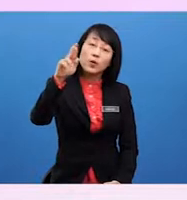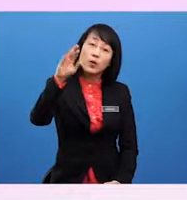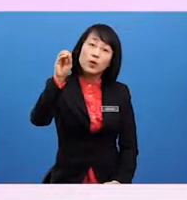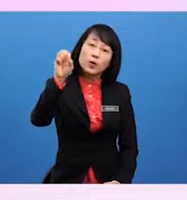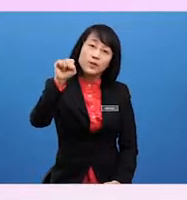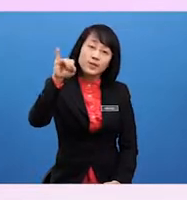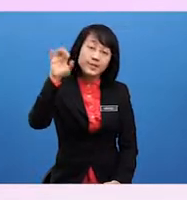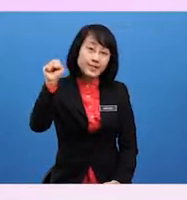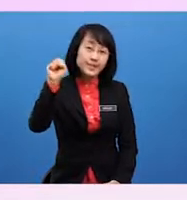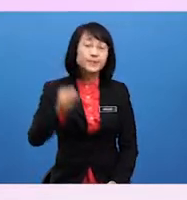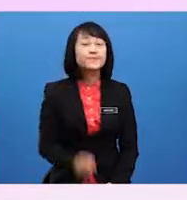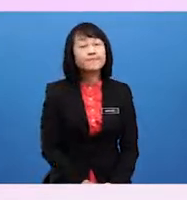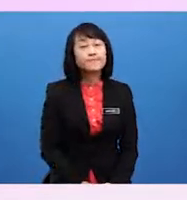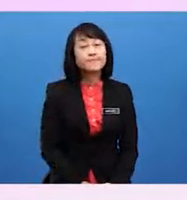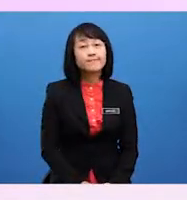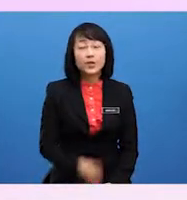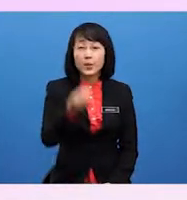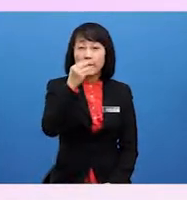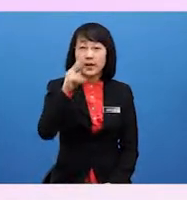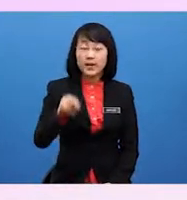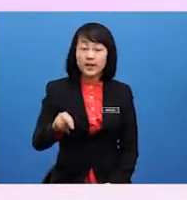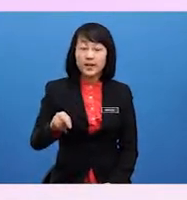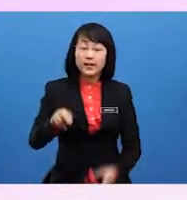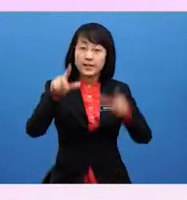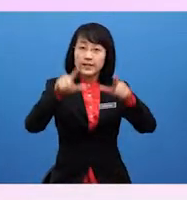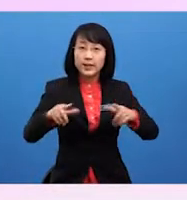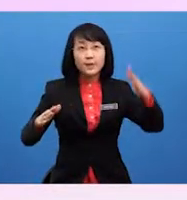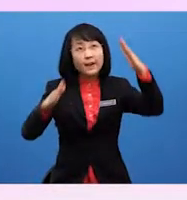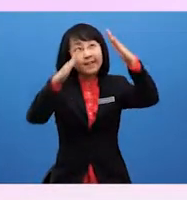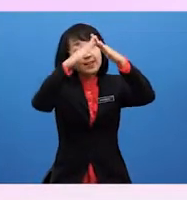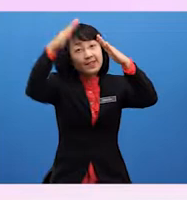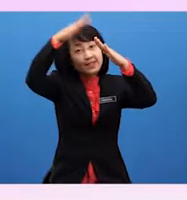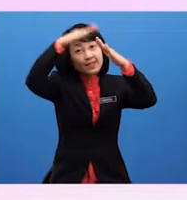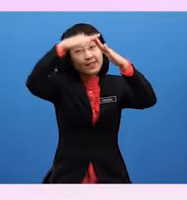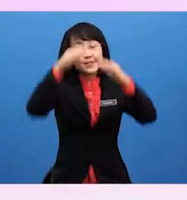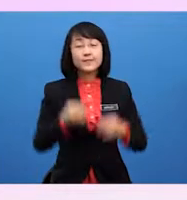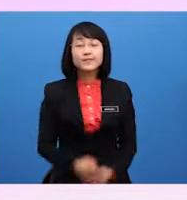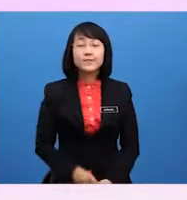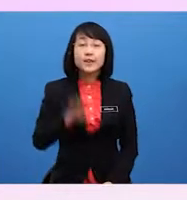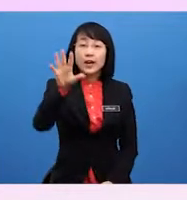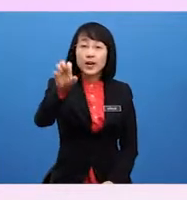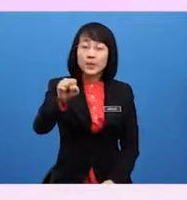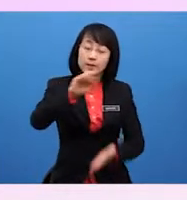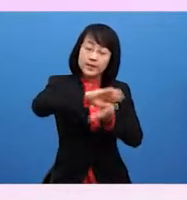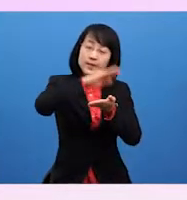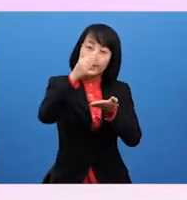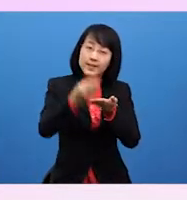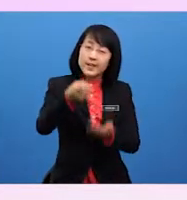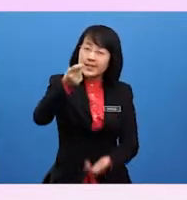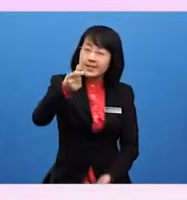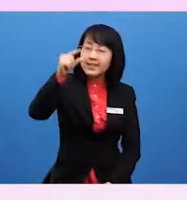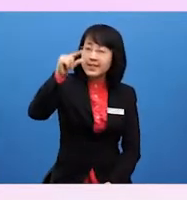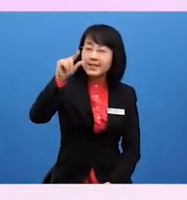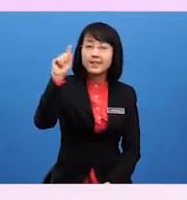yang terletak pada puncak atau aras paling tinggi piramid perlu diambil dalam kuantiti yang